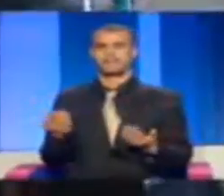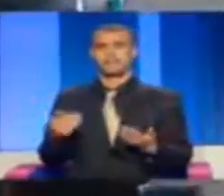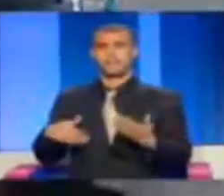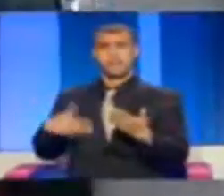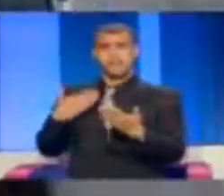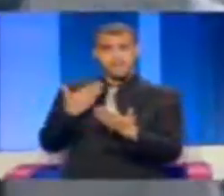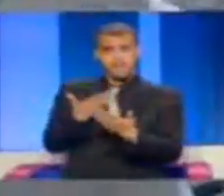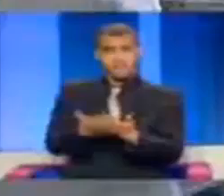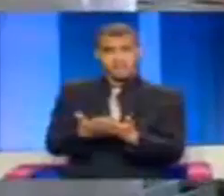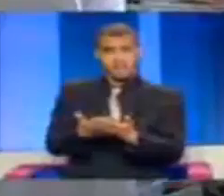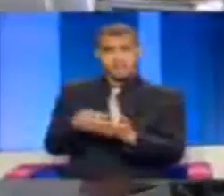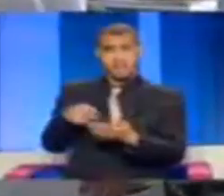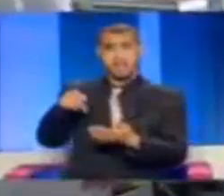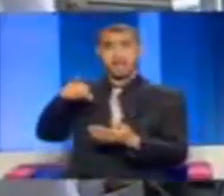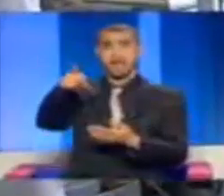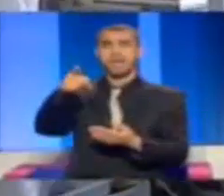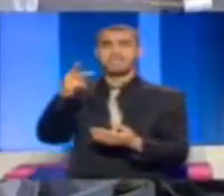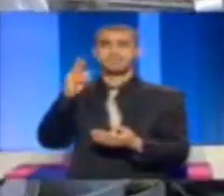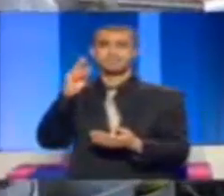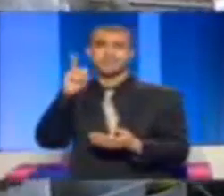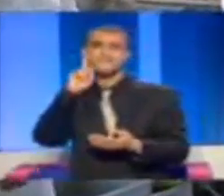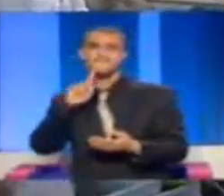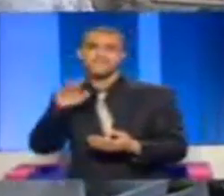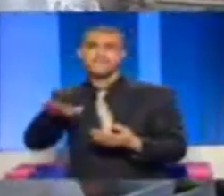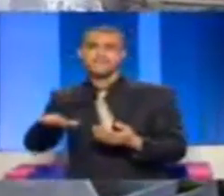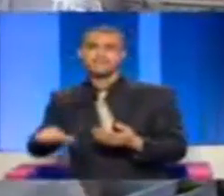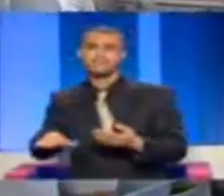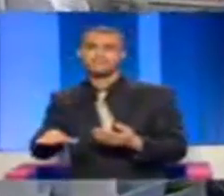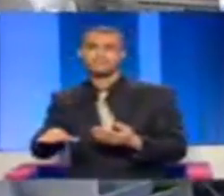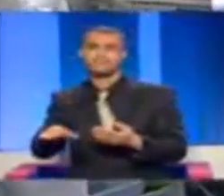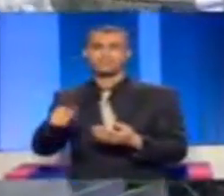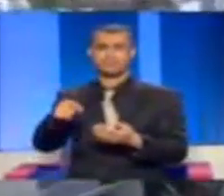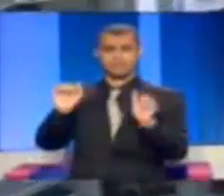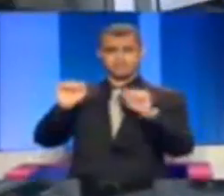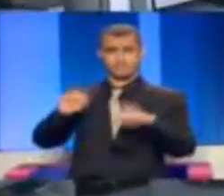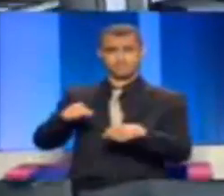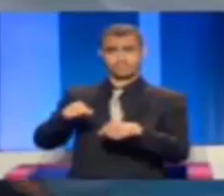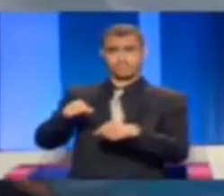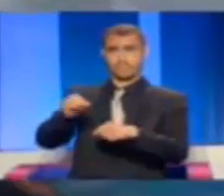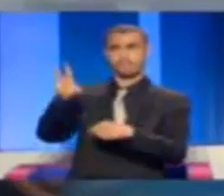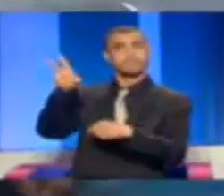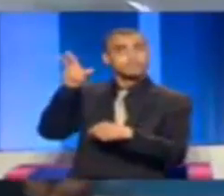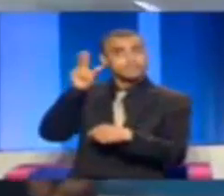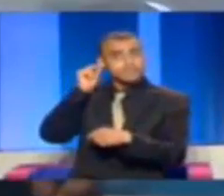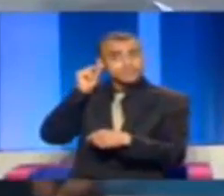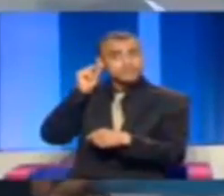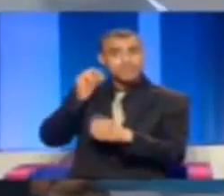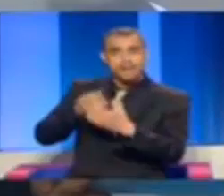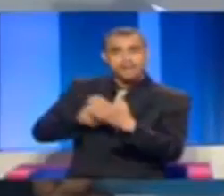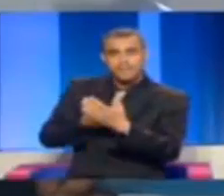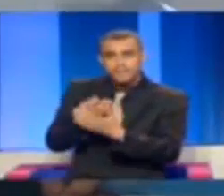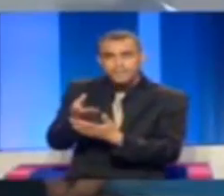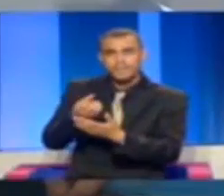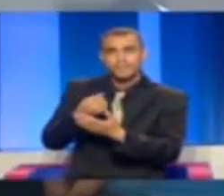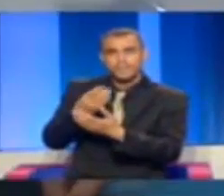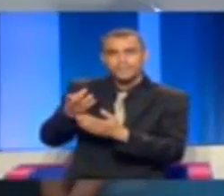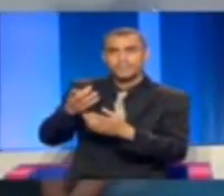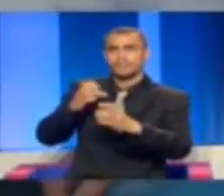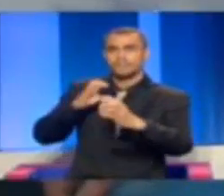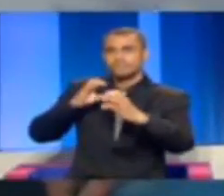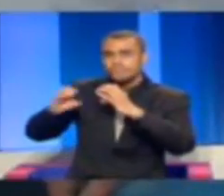مرحبا. من الآن فصاعدا أضحى بإمكان هباء استقبال الأصوات، تعلم الكلام والتخاطب مع